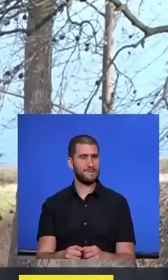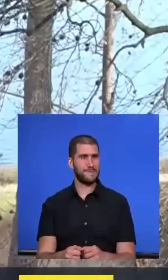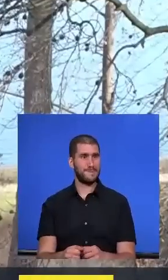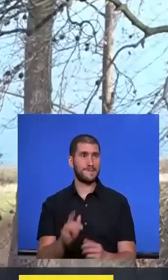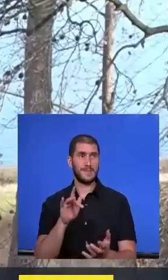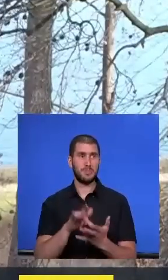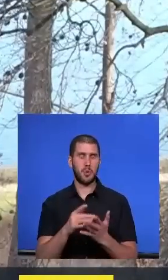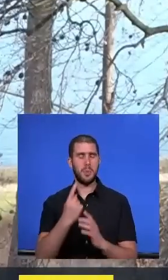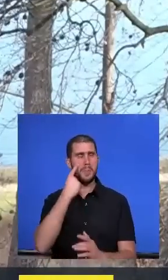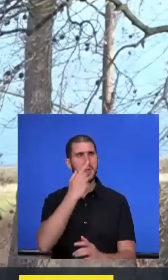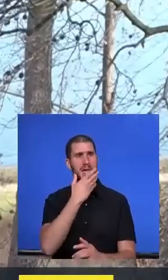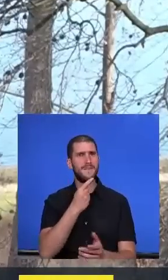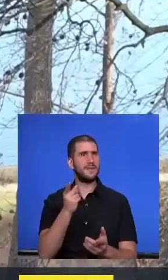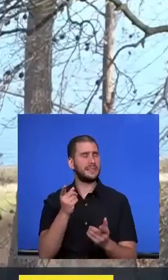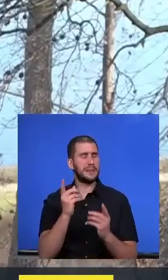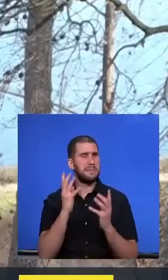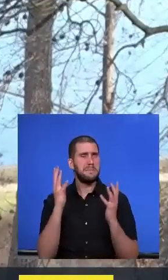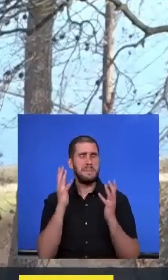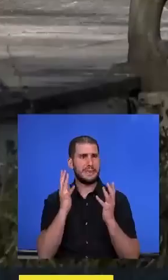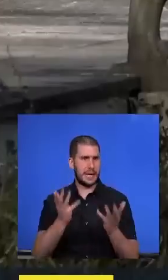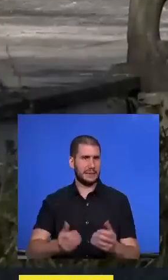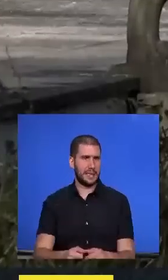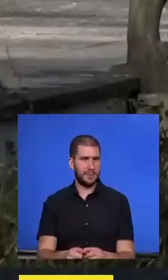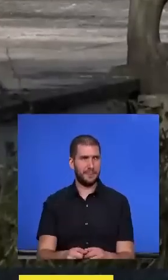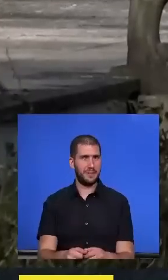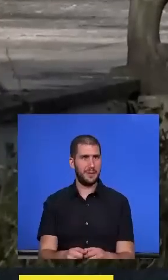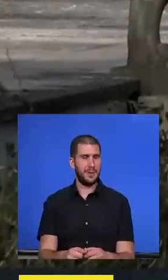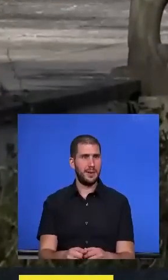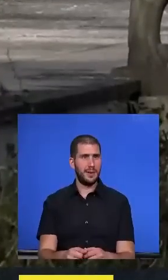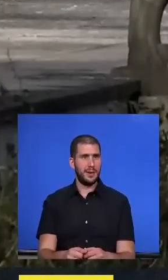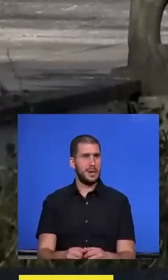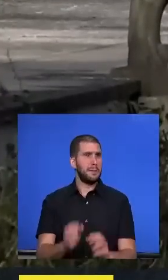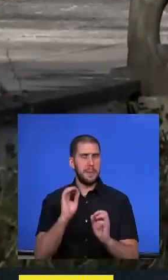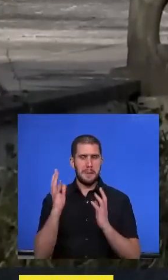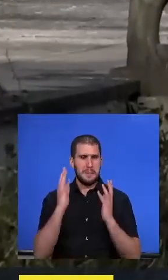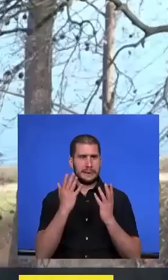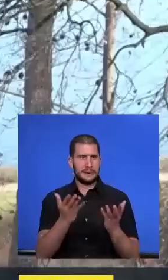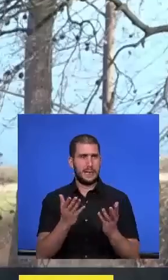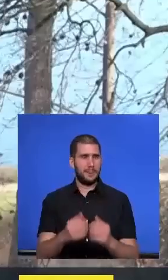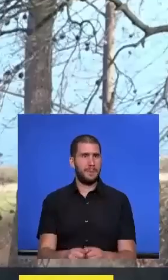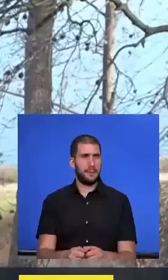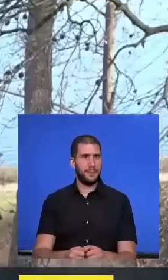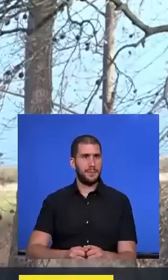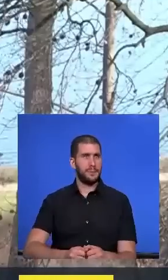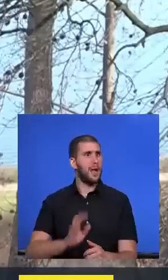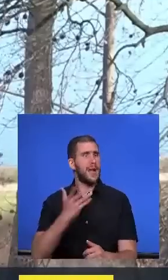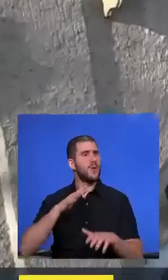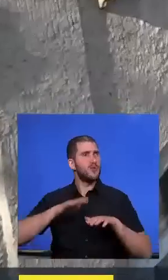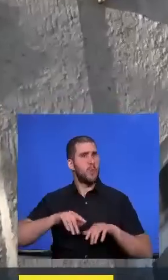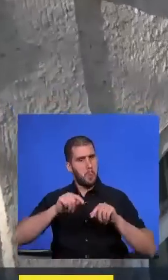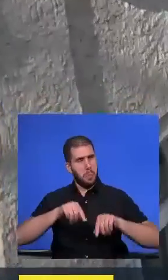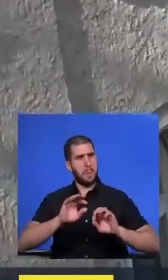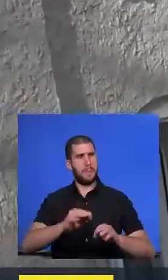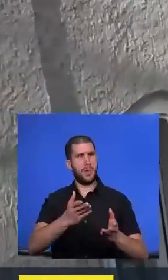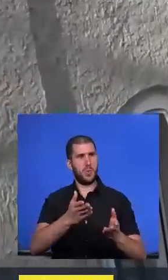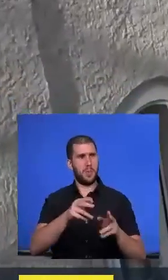מקום כל כך יפה, זה פשוט מזעזע. פשוט מזעזע הדבר הזה. איפה הם ישבו? פה.